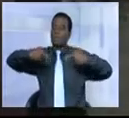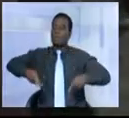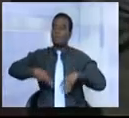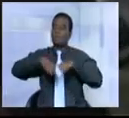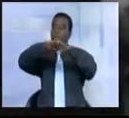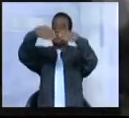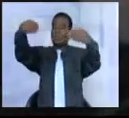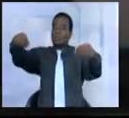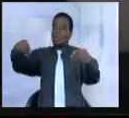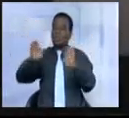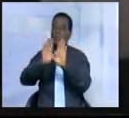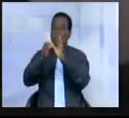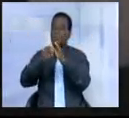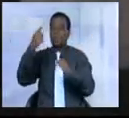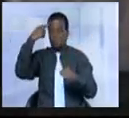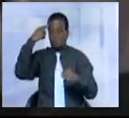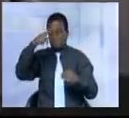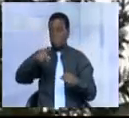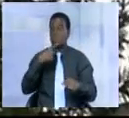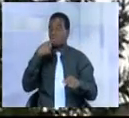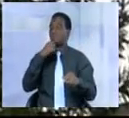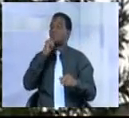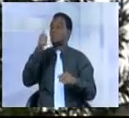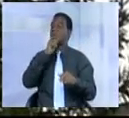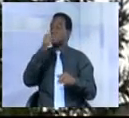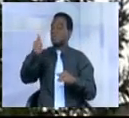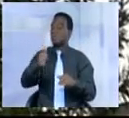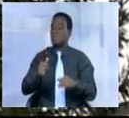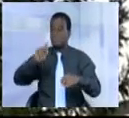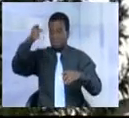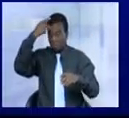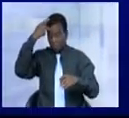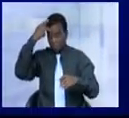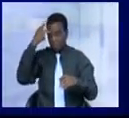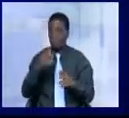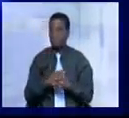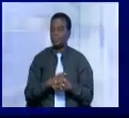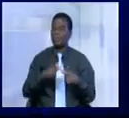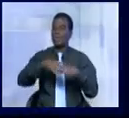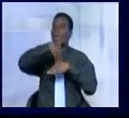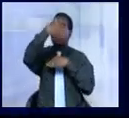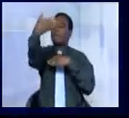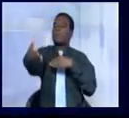ses portes pour dénoncer la politique belge en matière de droit d'asile.